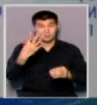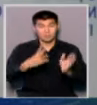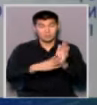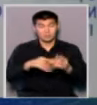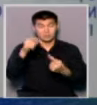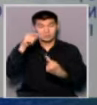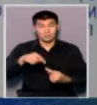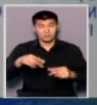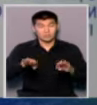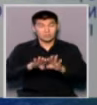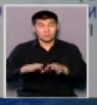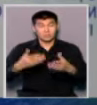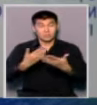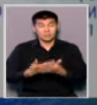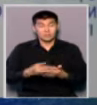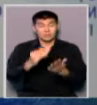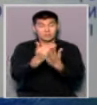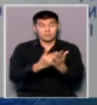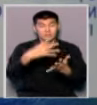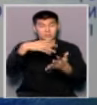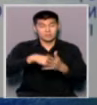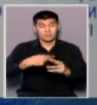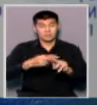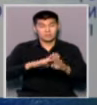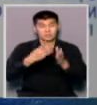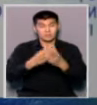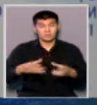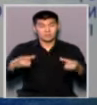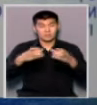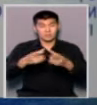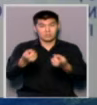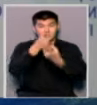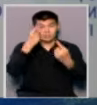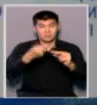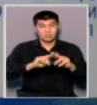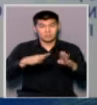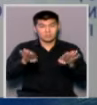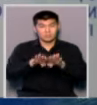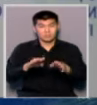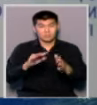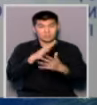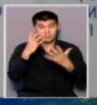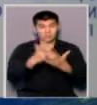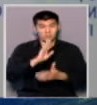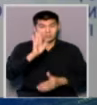113-5-9 тармағына сәйкес кандидаттарды тіркеудің қорытындылары туралы ресми ақпараттар баспасөз ақпарат құралдарында жарияланатын болады.